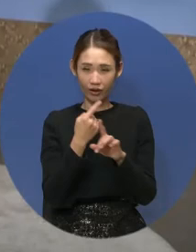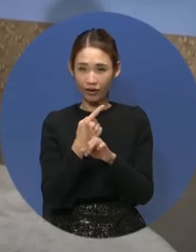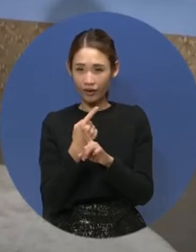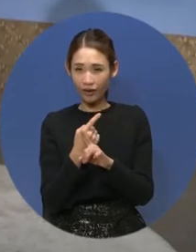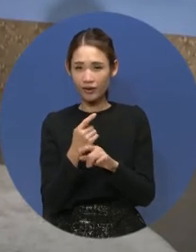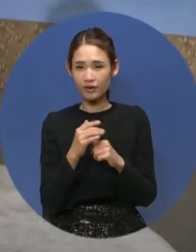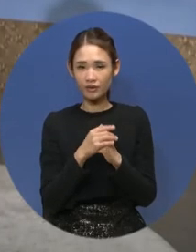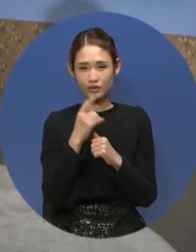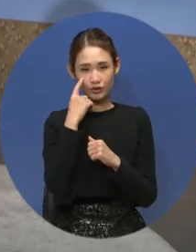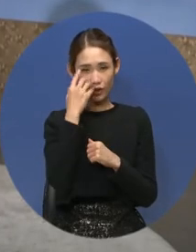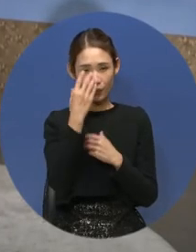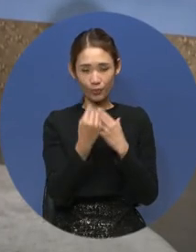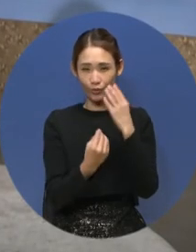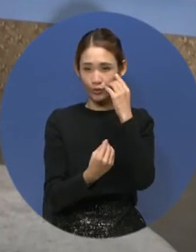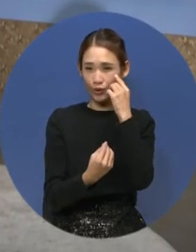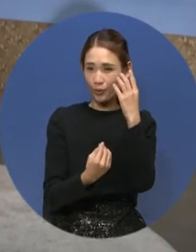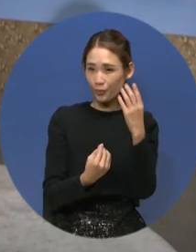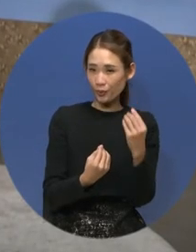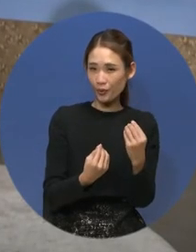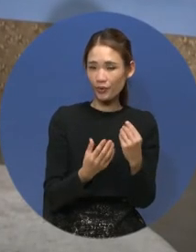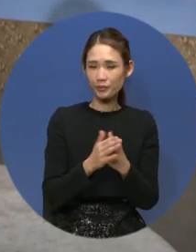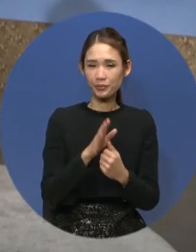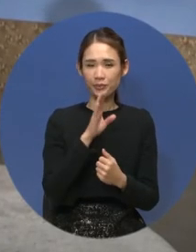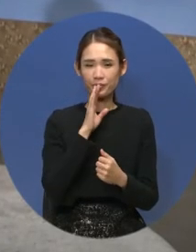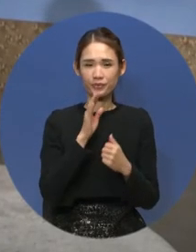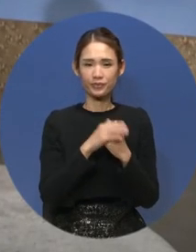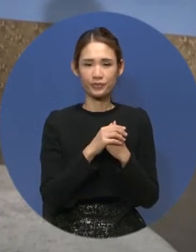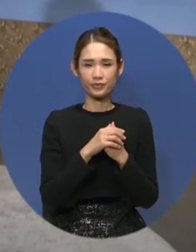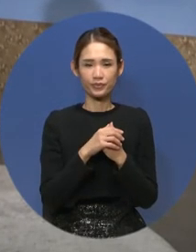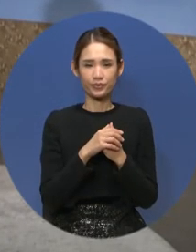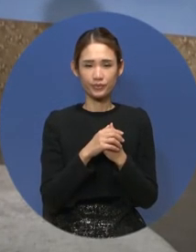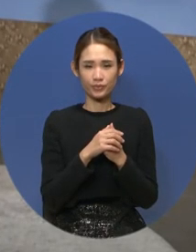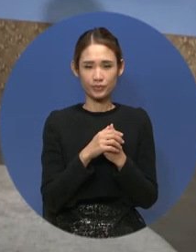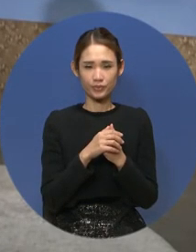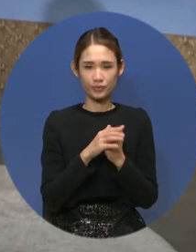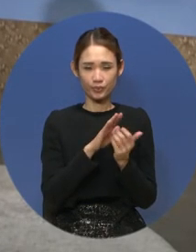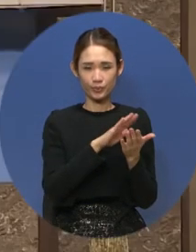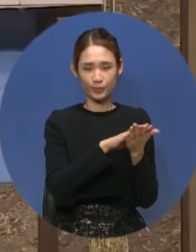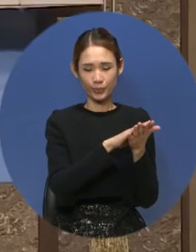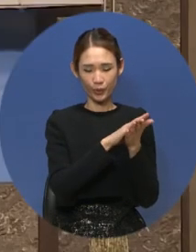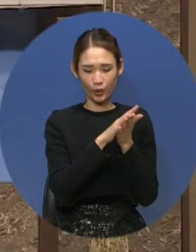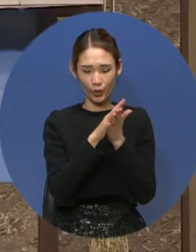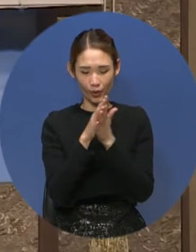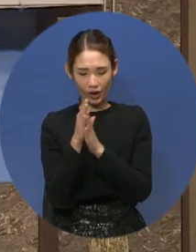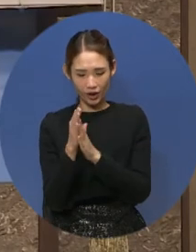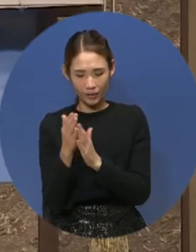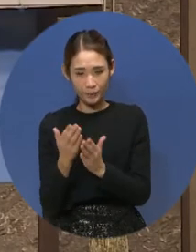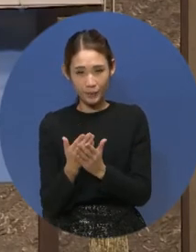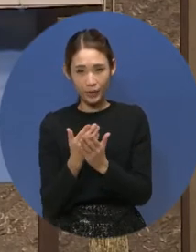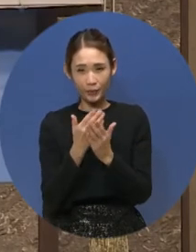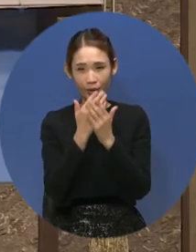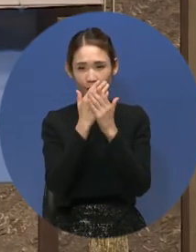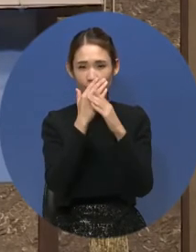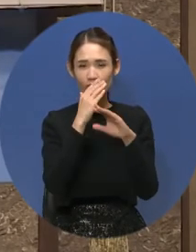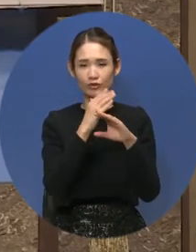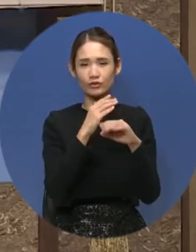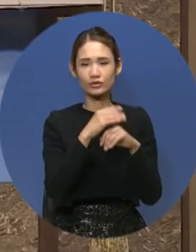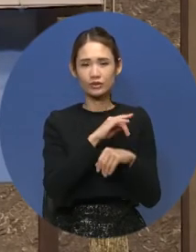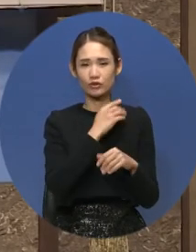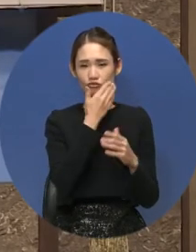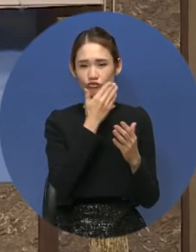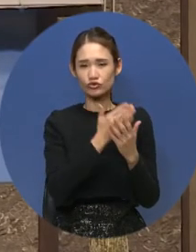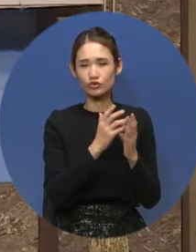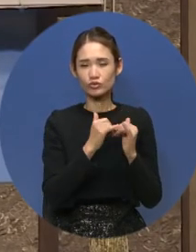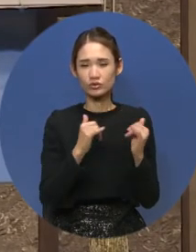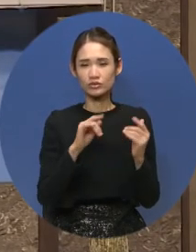그리고 이게 눈에 보이는 것들이니까. 예, 눈에 보이는 거고요. 이제 그러한 것들을 변화하고 발전하는데 가장 중요한 거는 네.